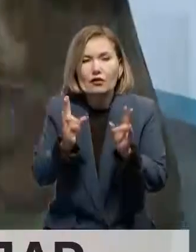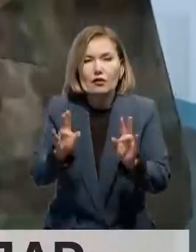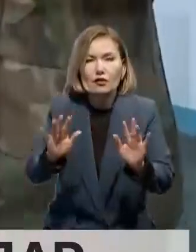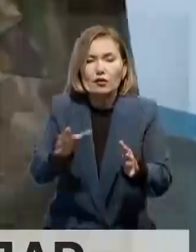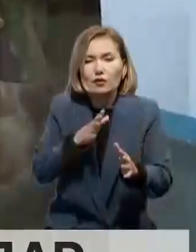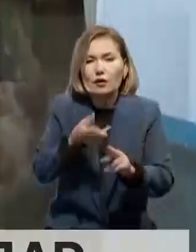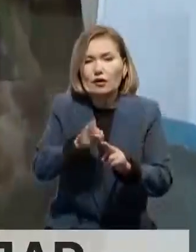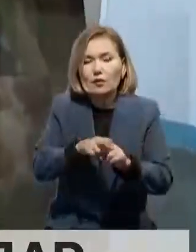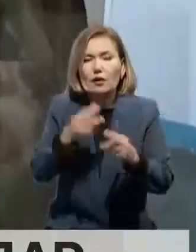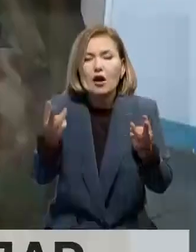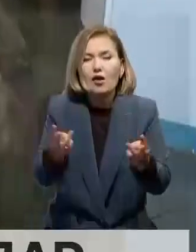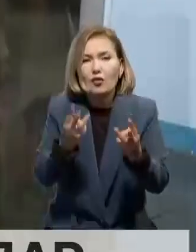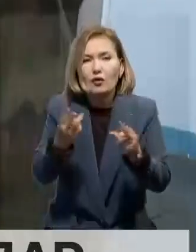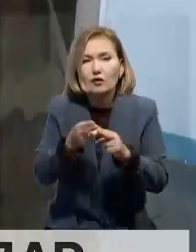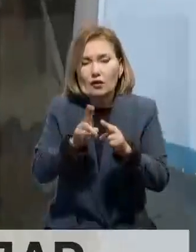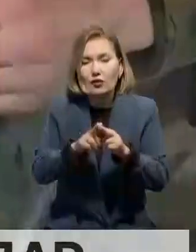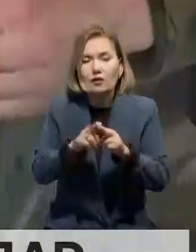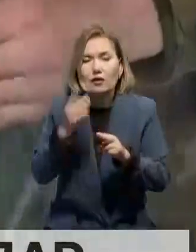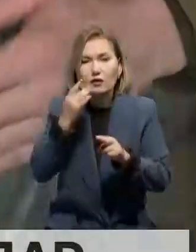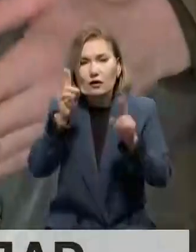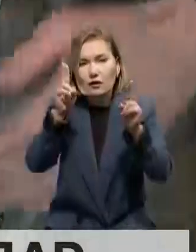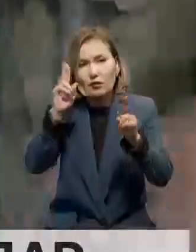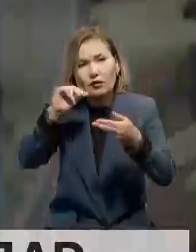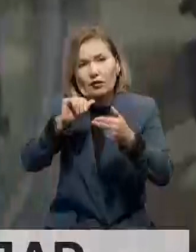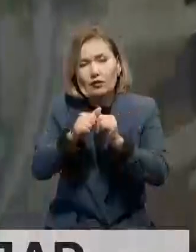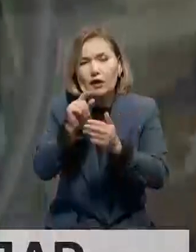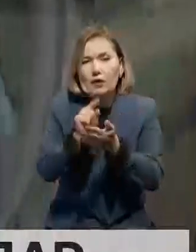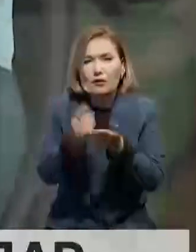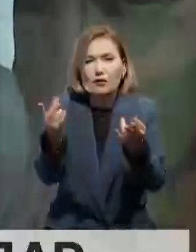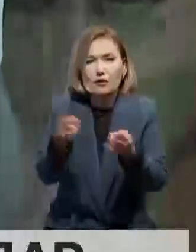Сондықтан мамандар өрт қателікті кешірмейтінін әркез назарда